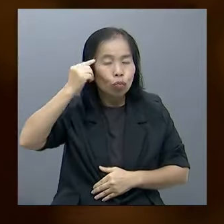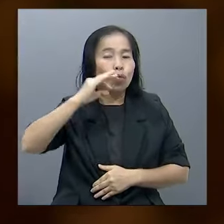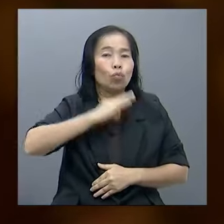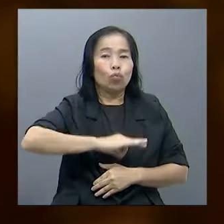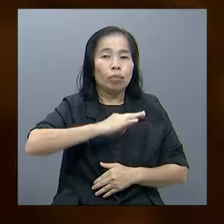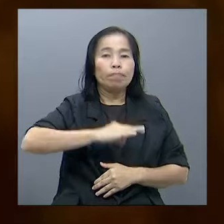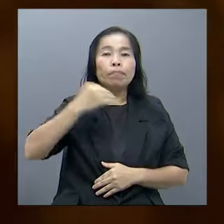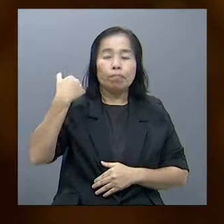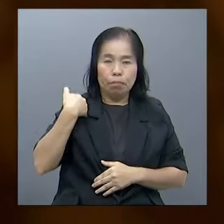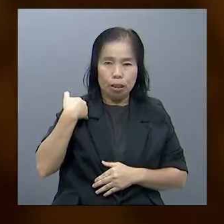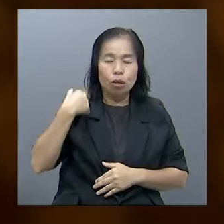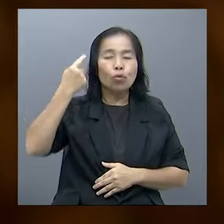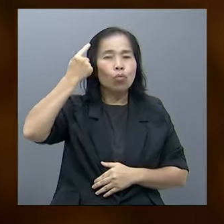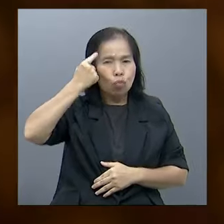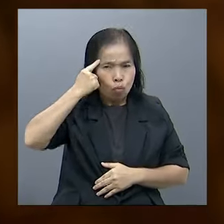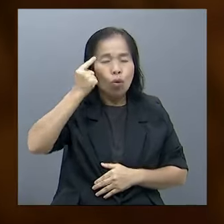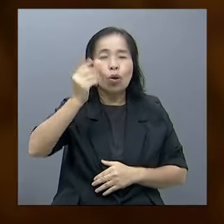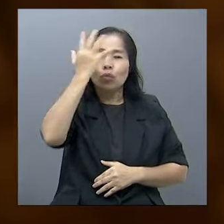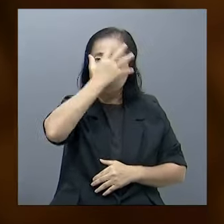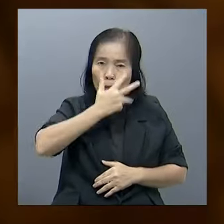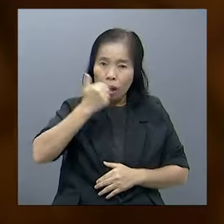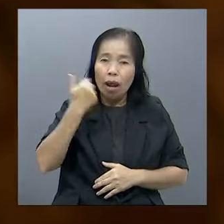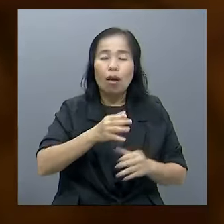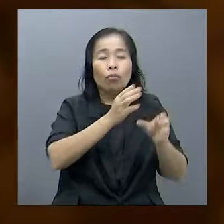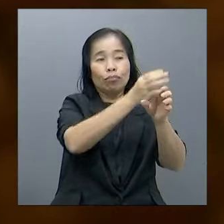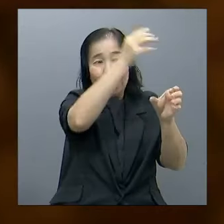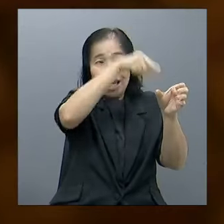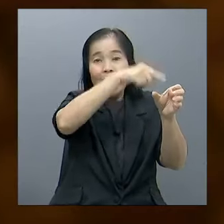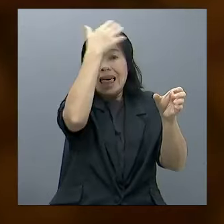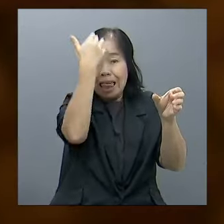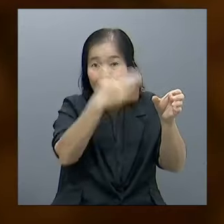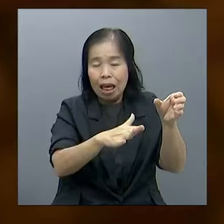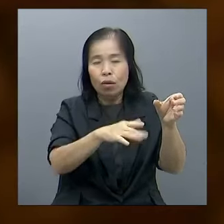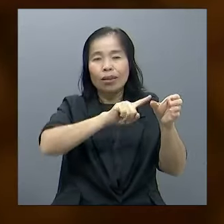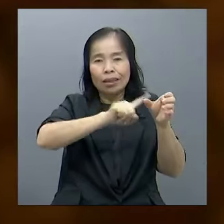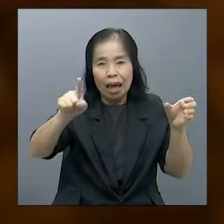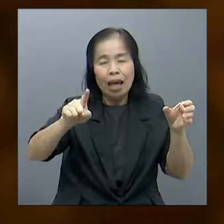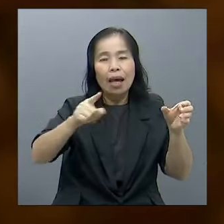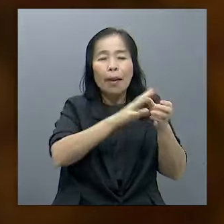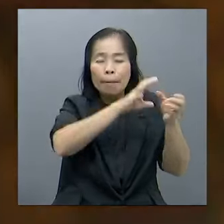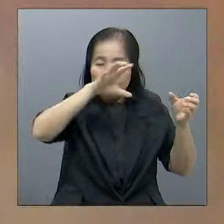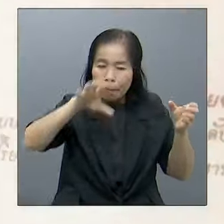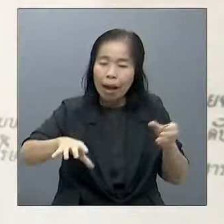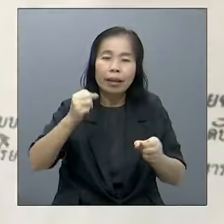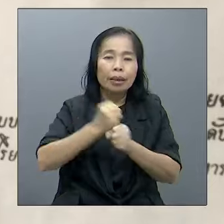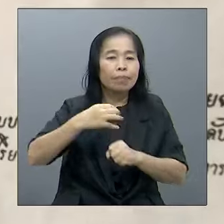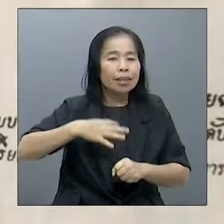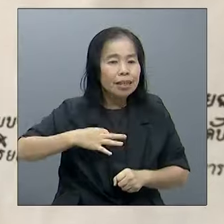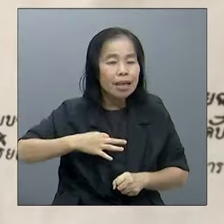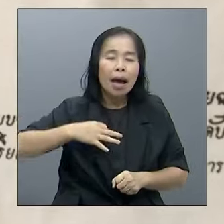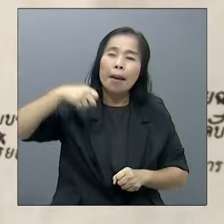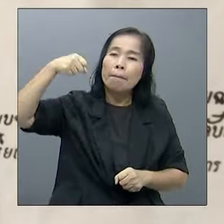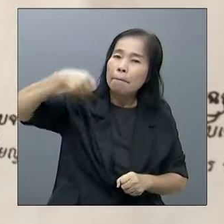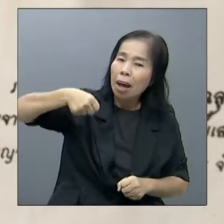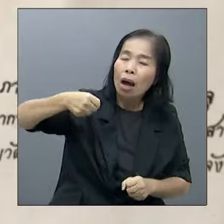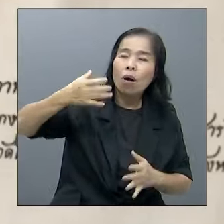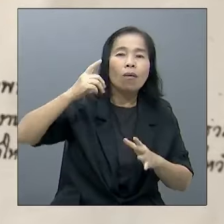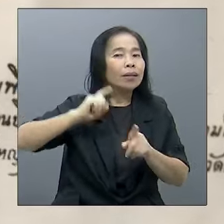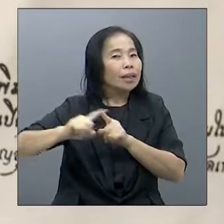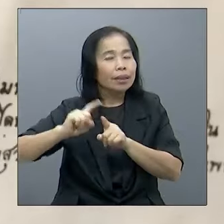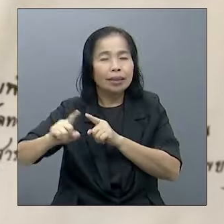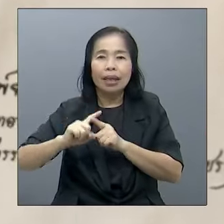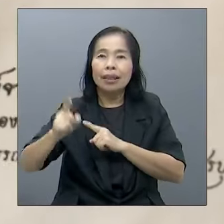าได้เห็นคุณค่าในตรงนั้นว่านอกจากที่อยู่บนเสาแล้วเนี่ยเราสามารถที่จะอนุรักษ์ด้วยวิธีการต่